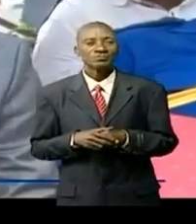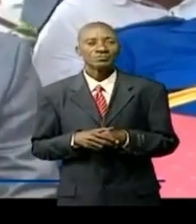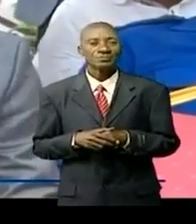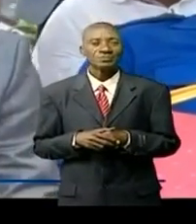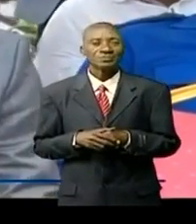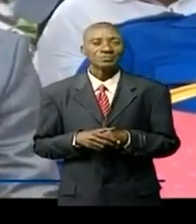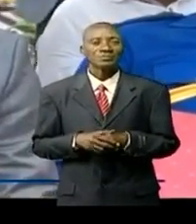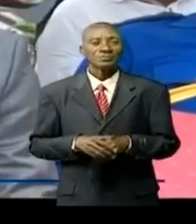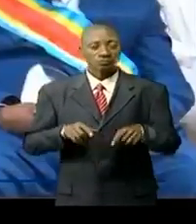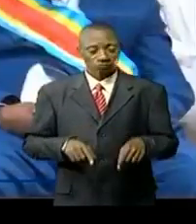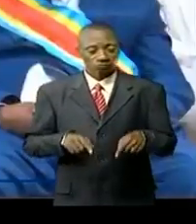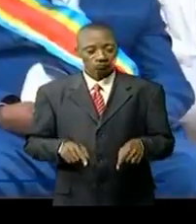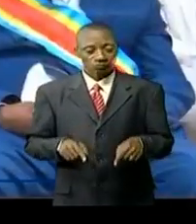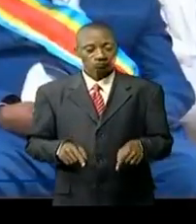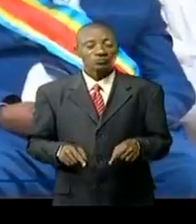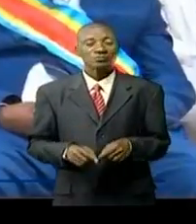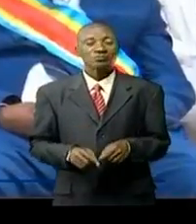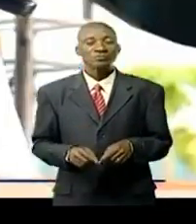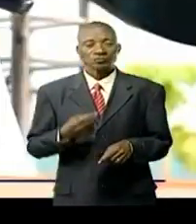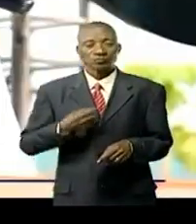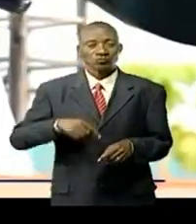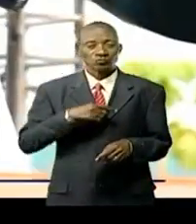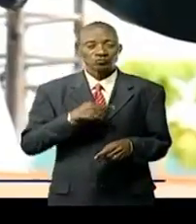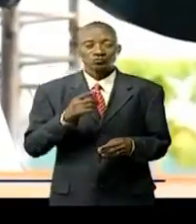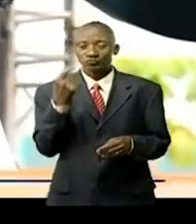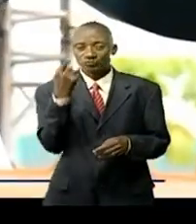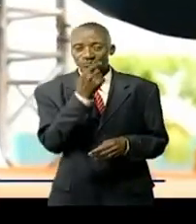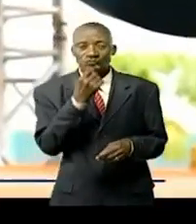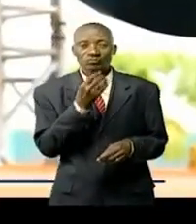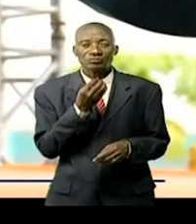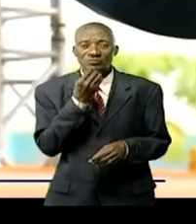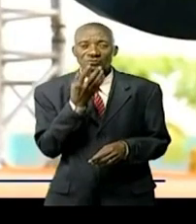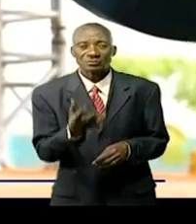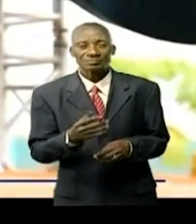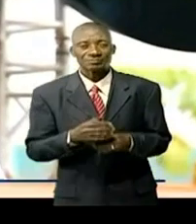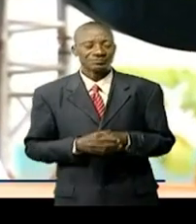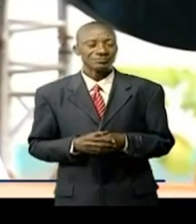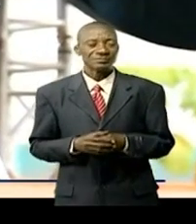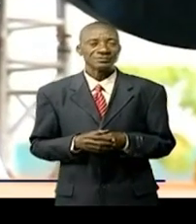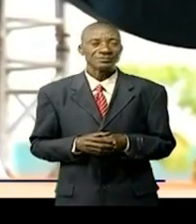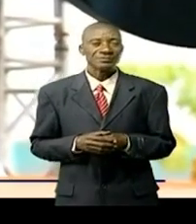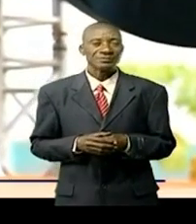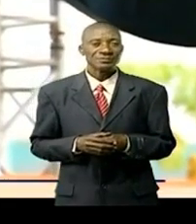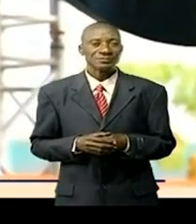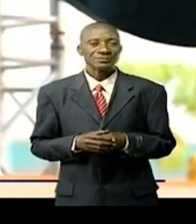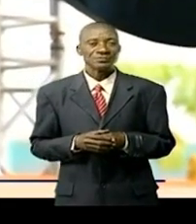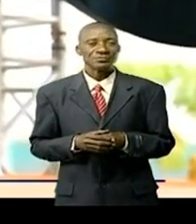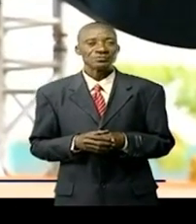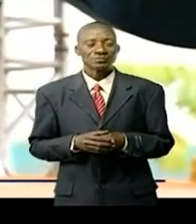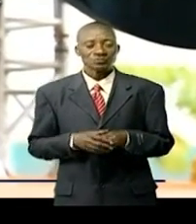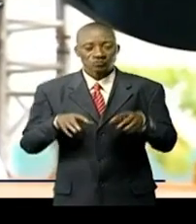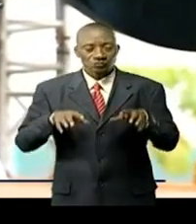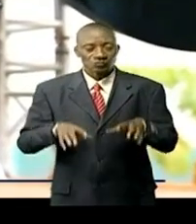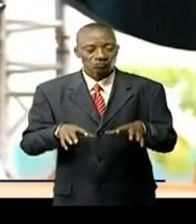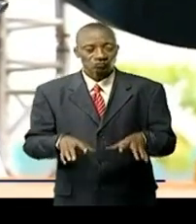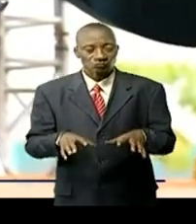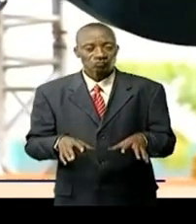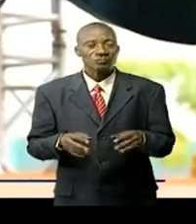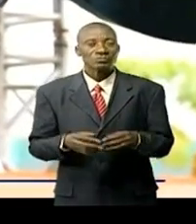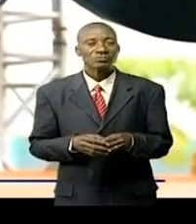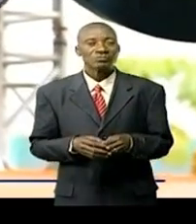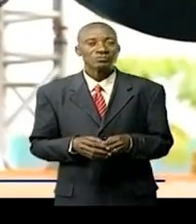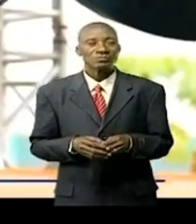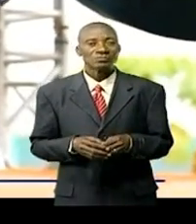C'est un message que nous avons laissé passer pour dire que le Congo n'a point de couleur. Il n'y a pas un Congo pour